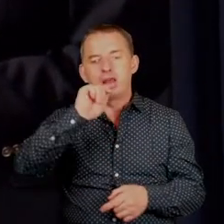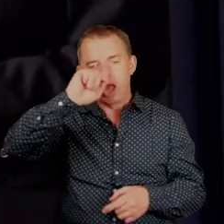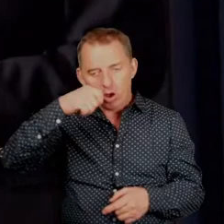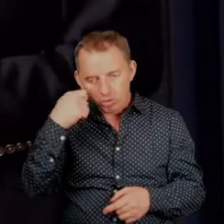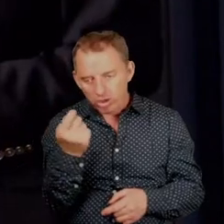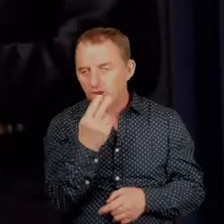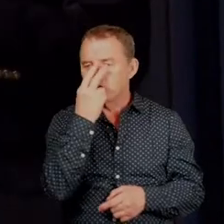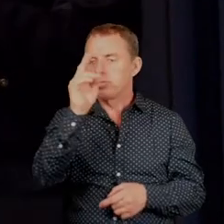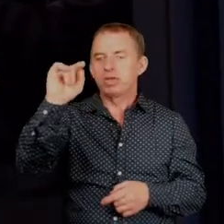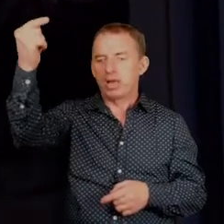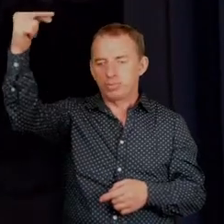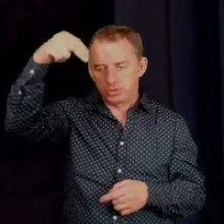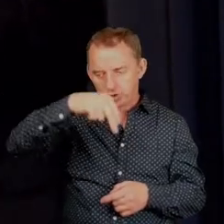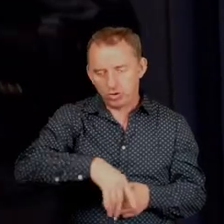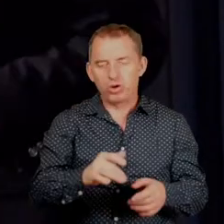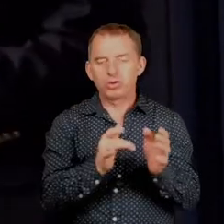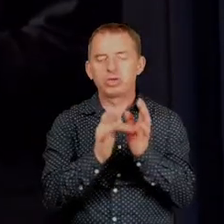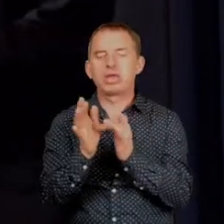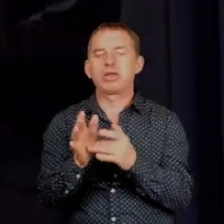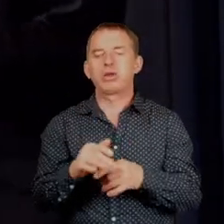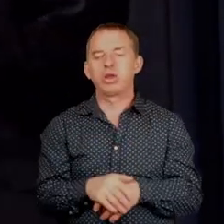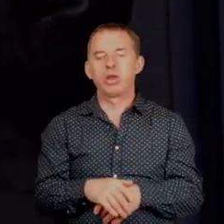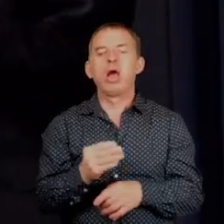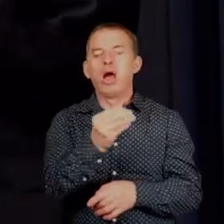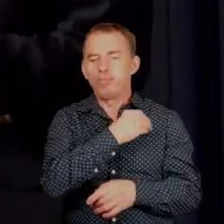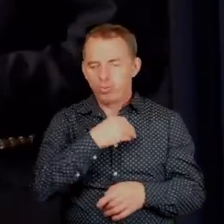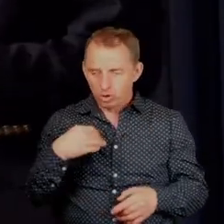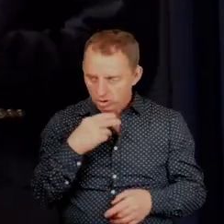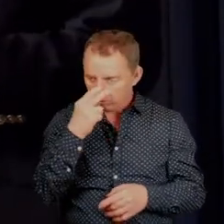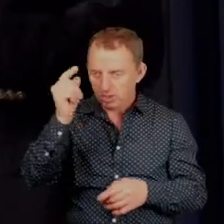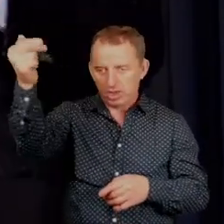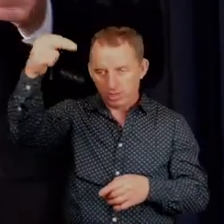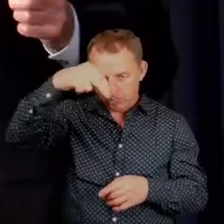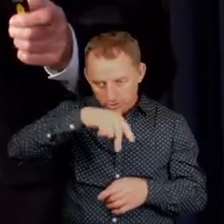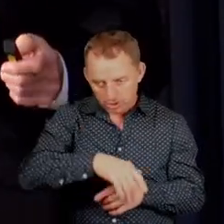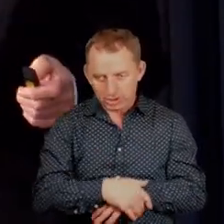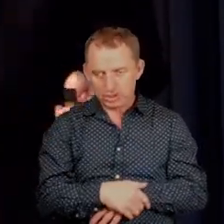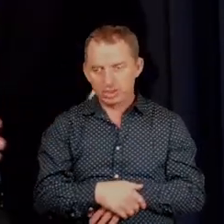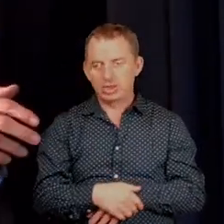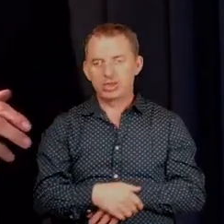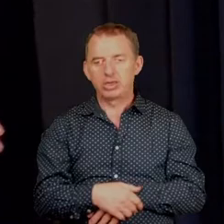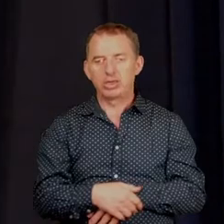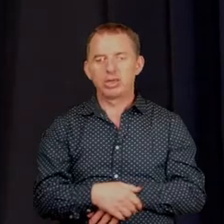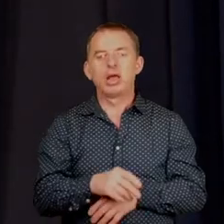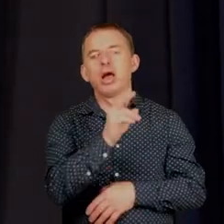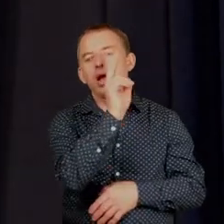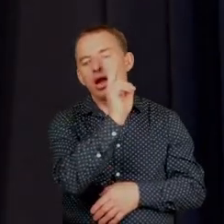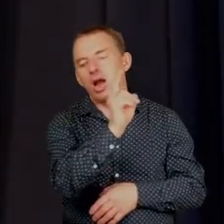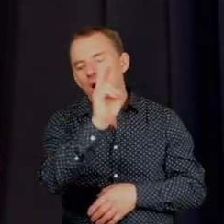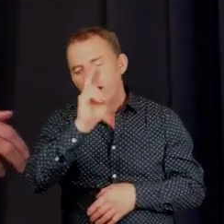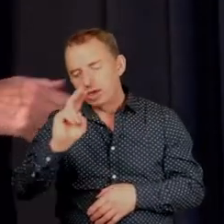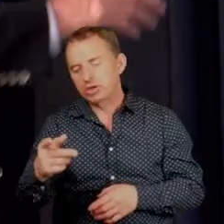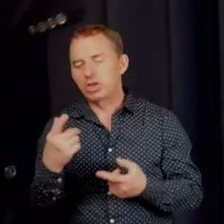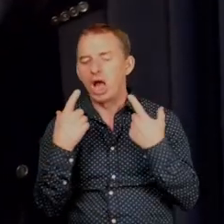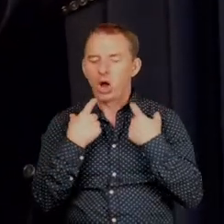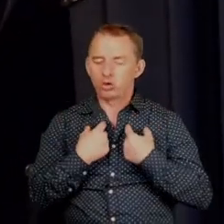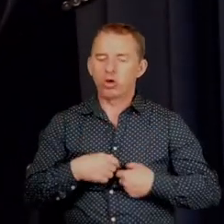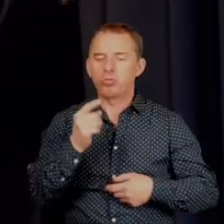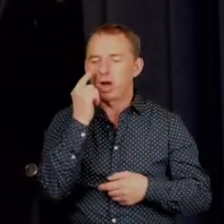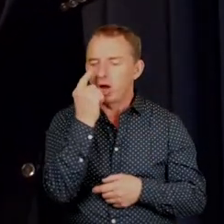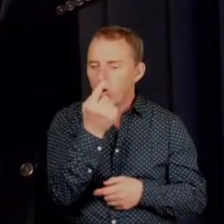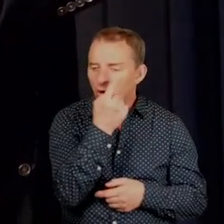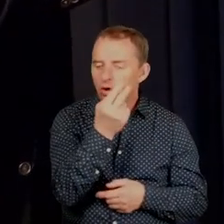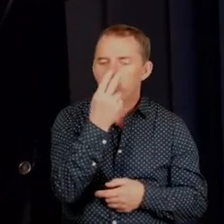jak przychodzi. Polish eyes will see him come. Polacy zobaczą, jak przychodzi. Every eye will see him. Każde oko go zobaczy. Jesus